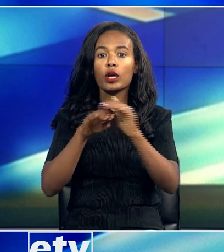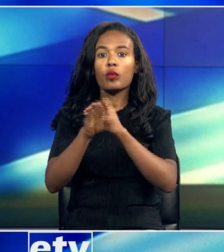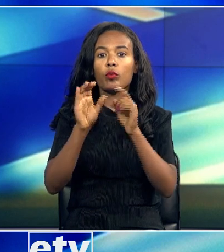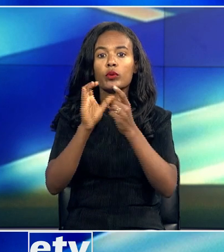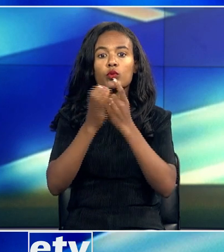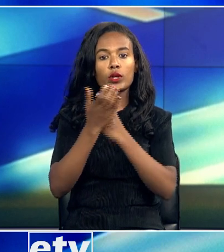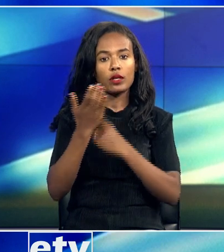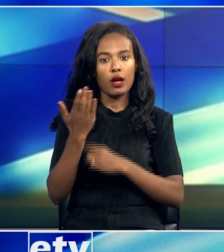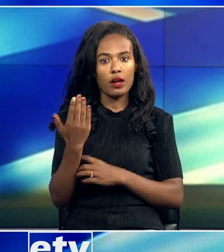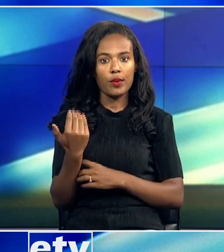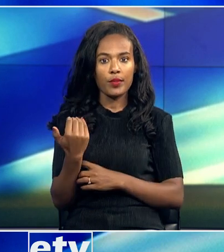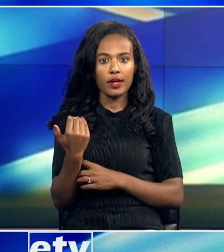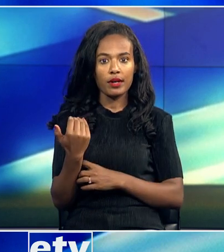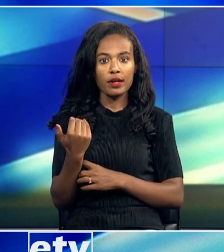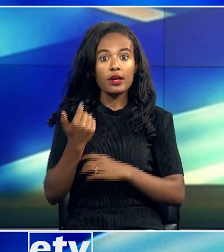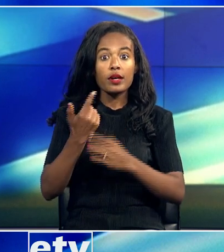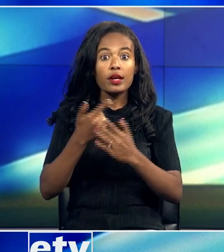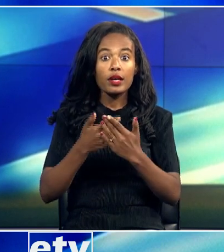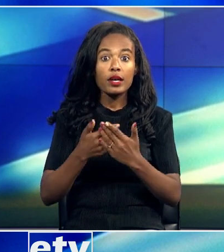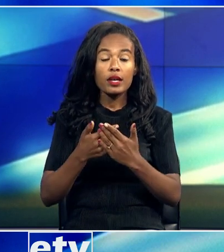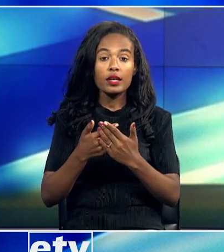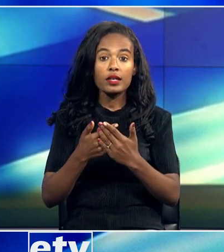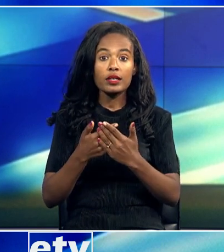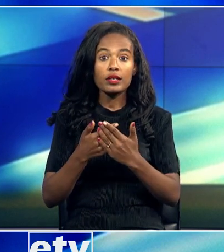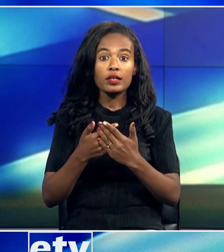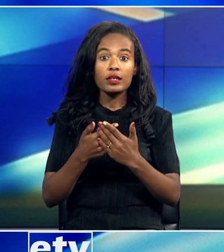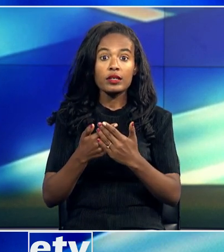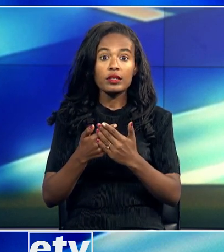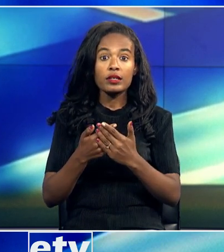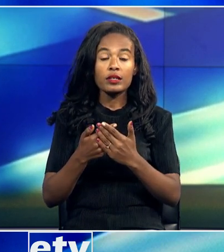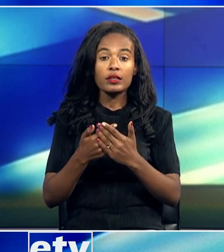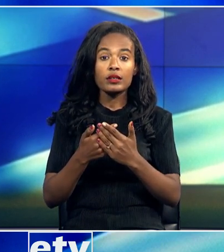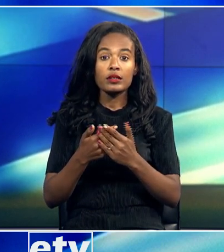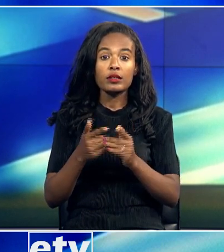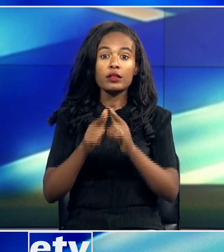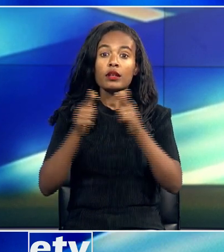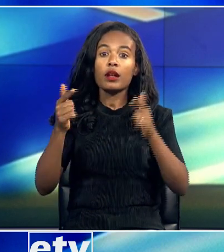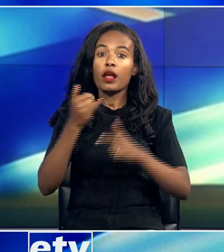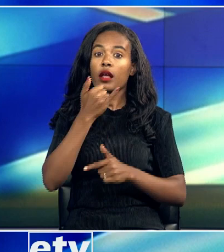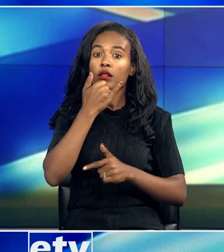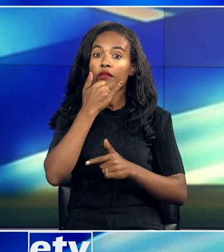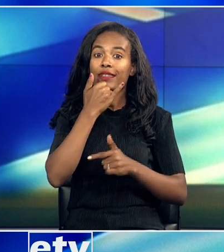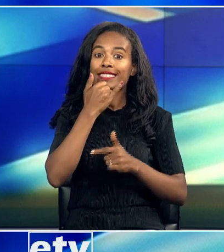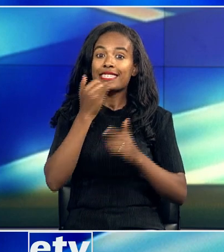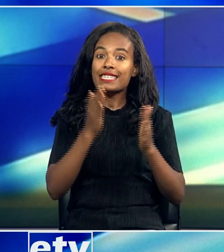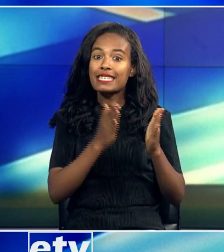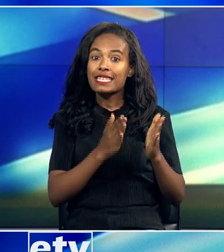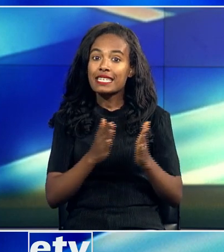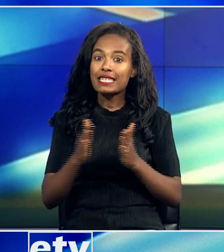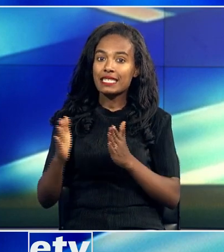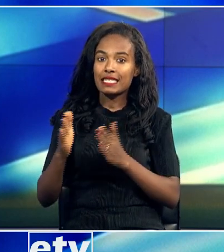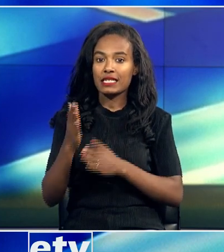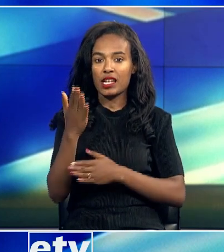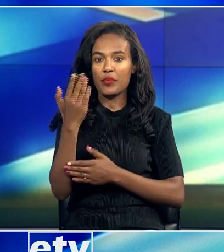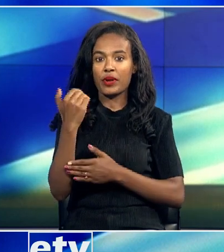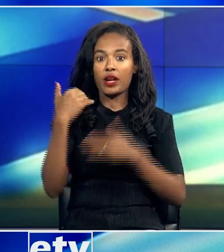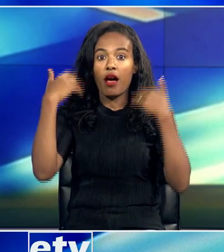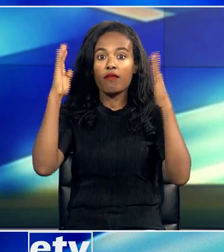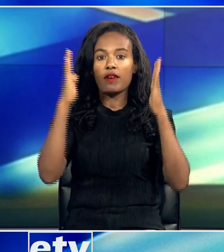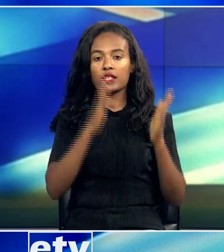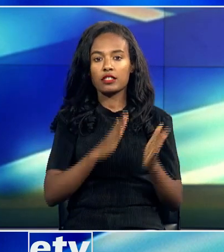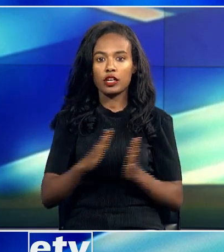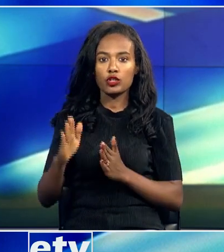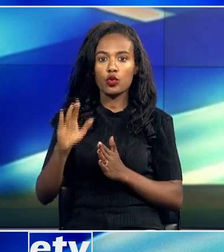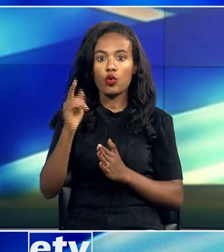ነበረው እና ይህንን ሲታይ ትልቅ የጥፋት ድግስ ነው ለአፋር ተደግሶ የነበረ።